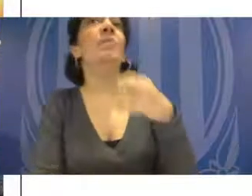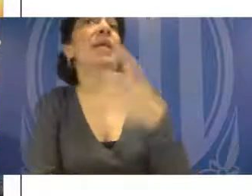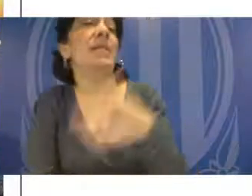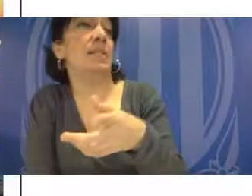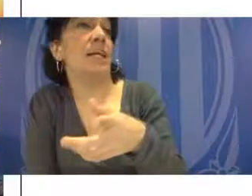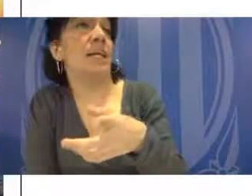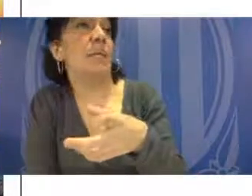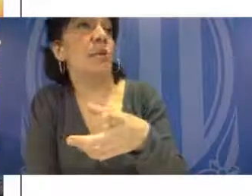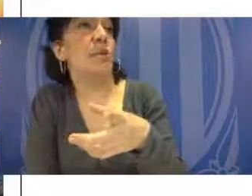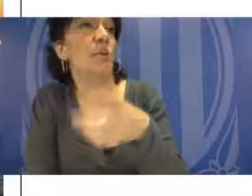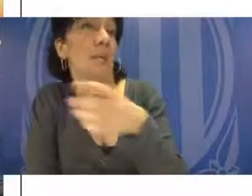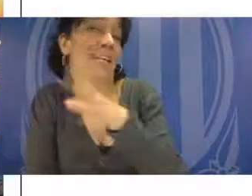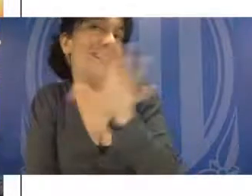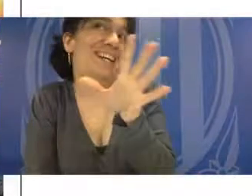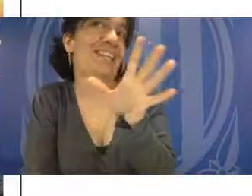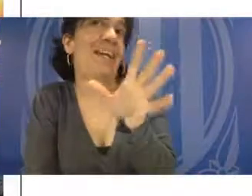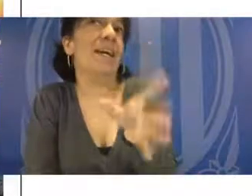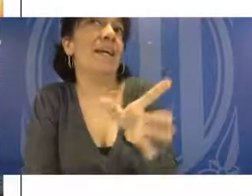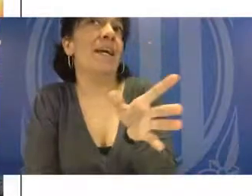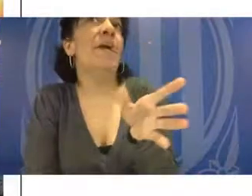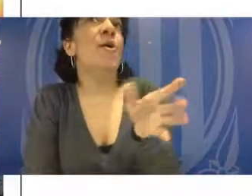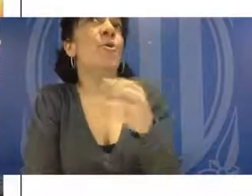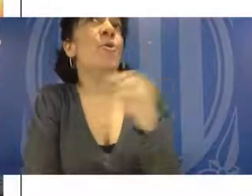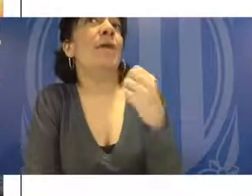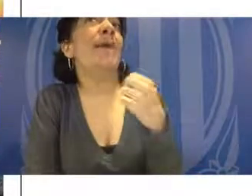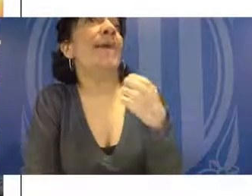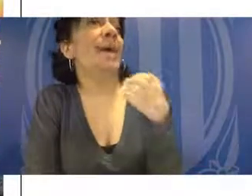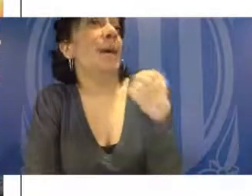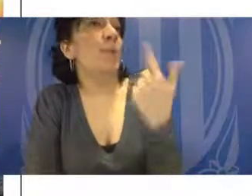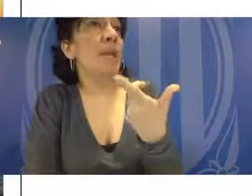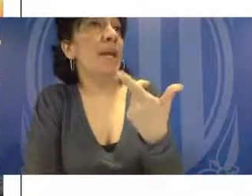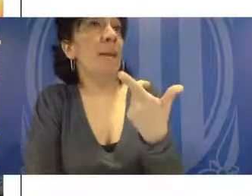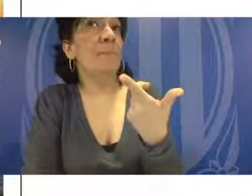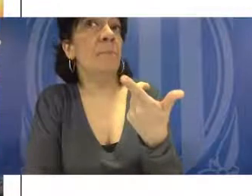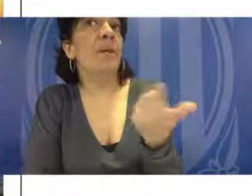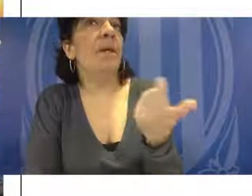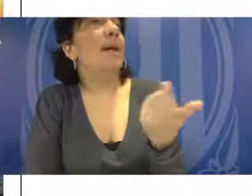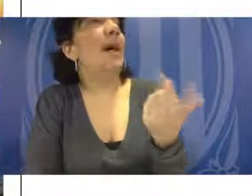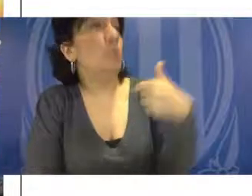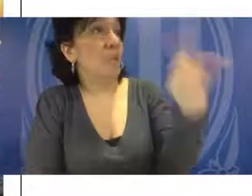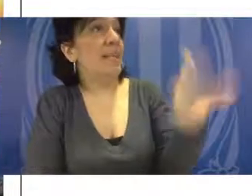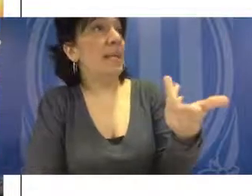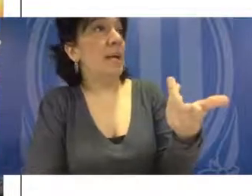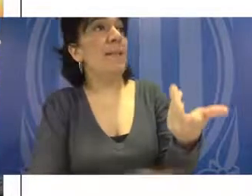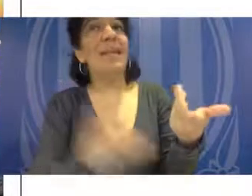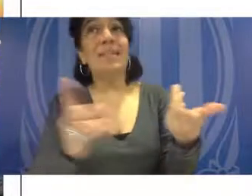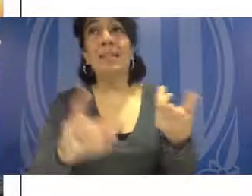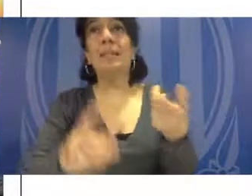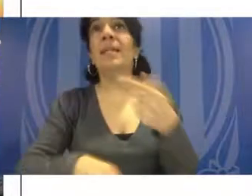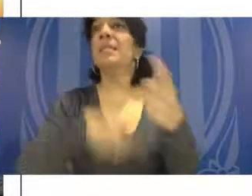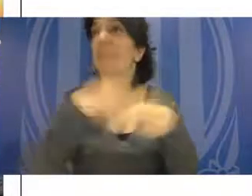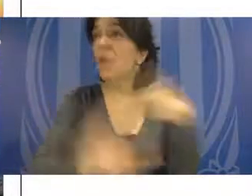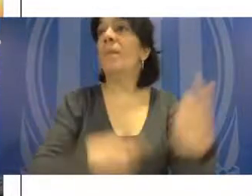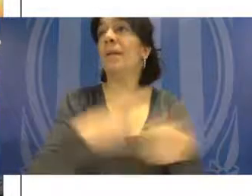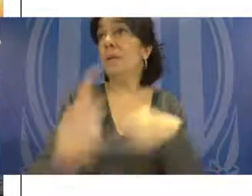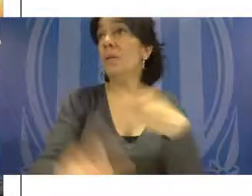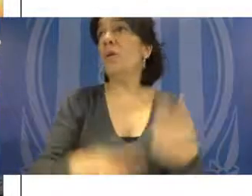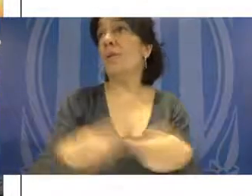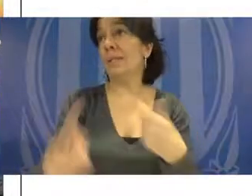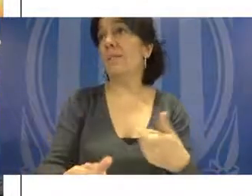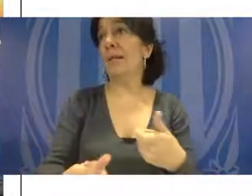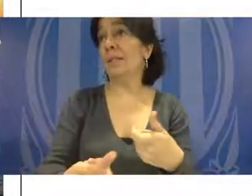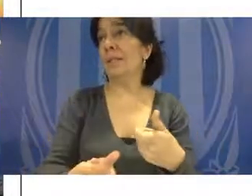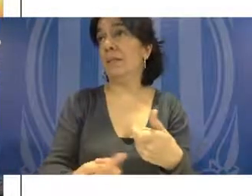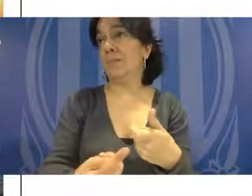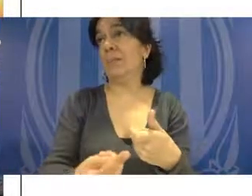té molt èxit aquest post, aquesta galeria. Una vegada que la publiquem, automàticament la gent ja ens està compartint